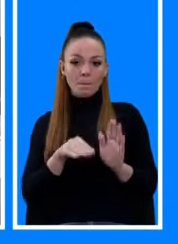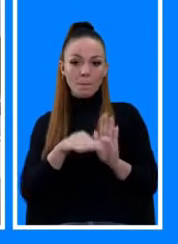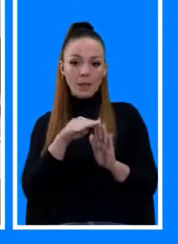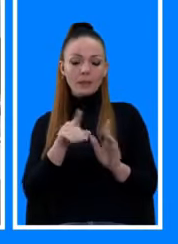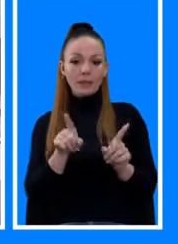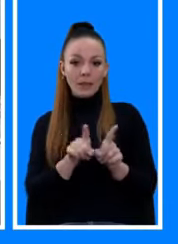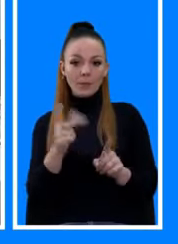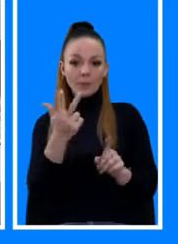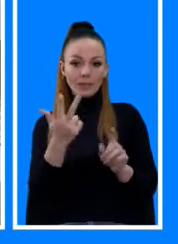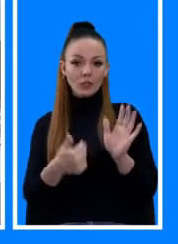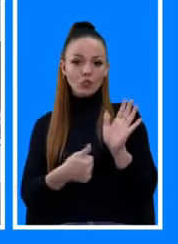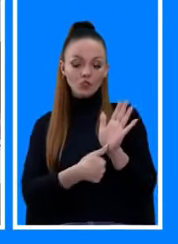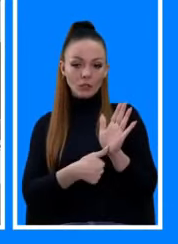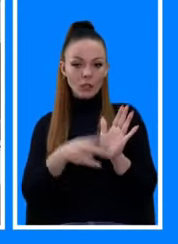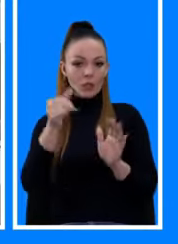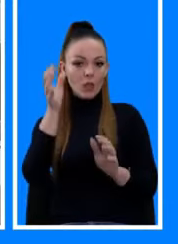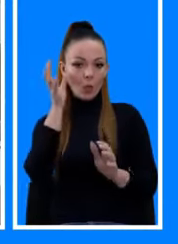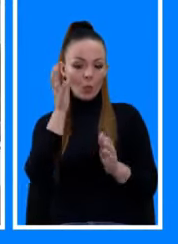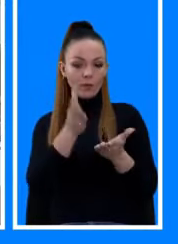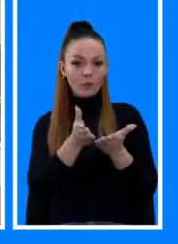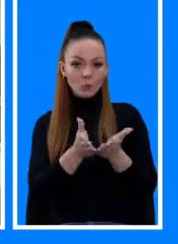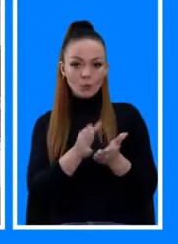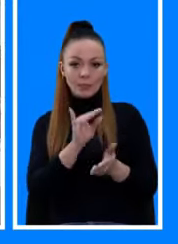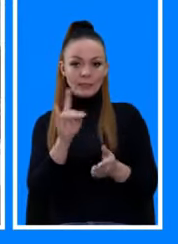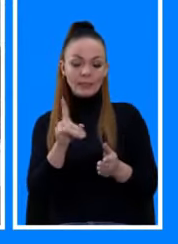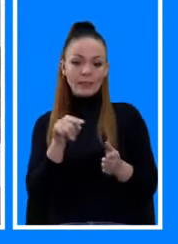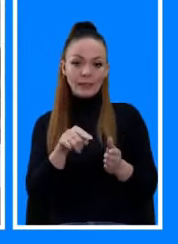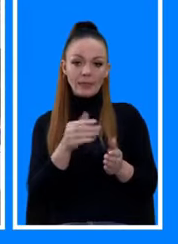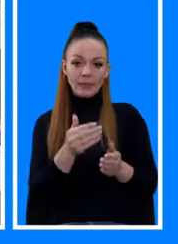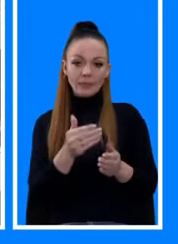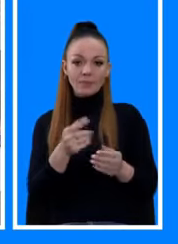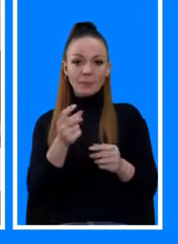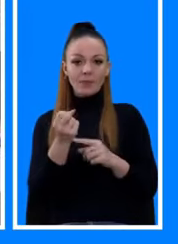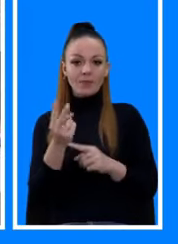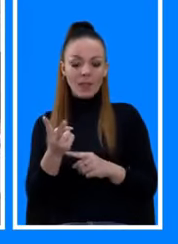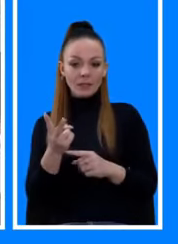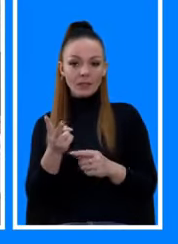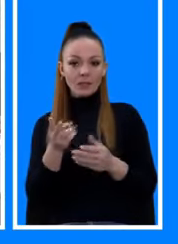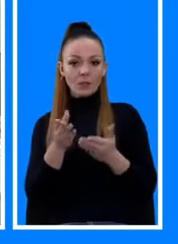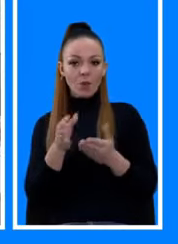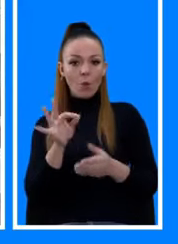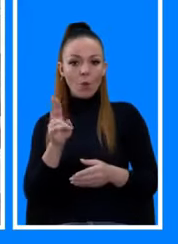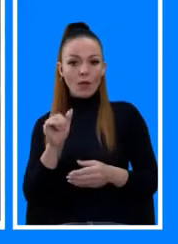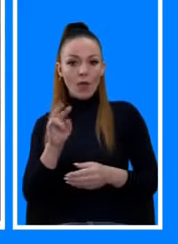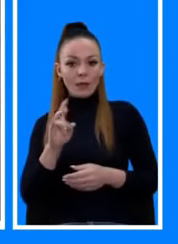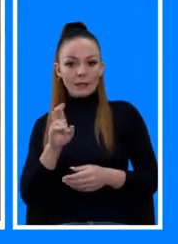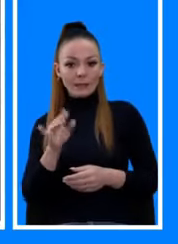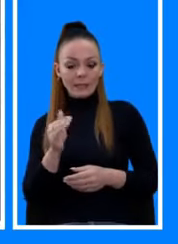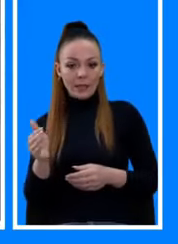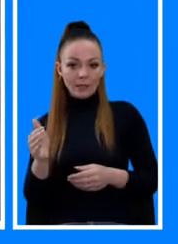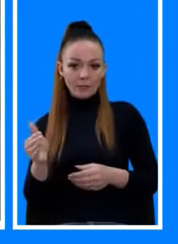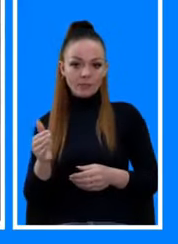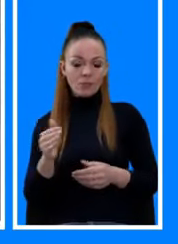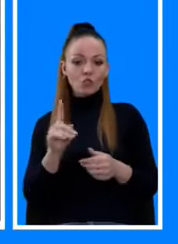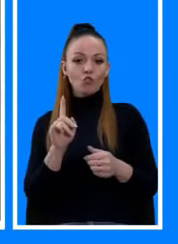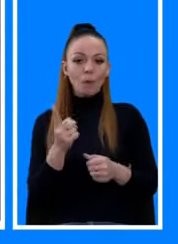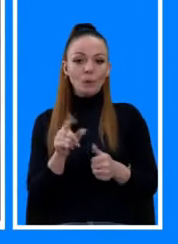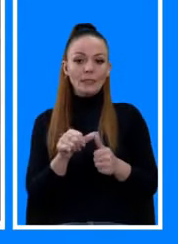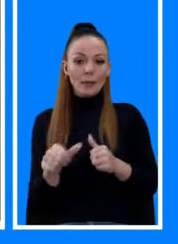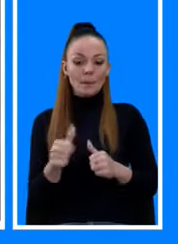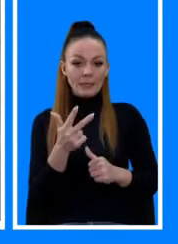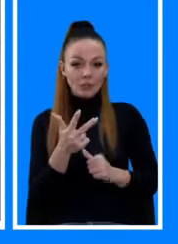наукових суден, із них 12 океанські, льодового класу. Ви запитаєте, чому саме